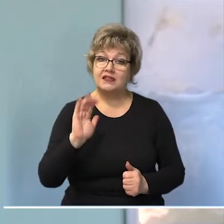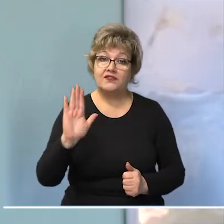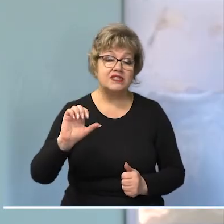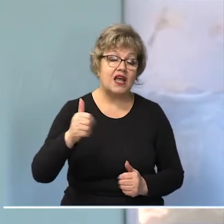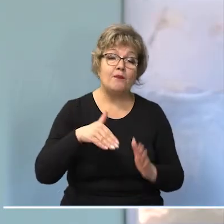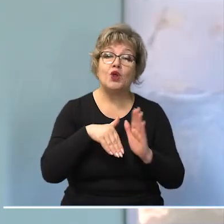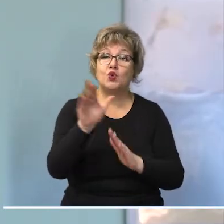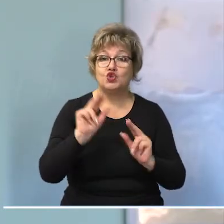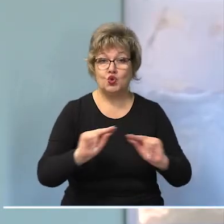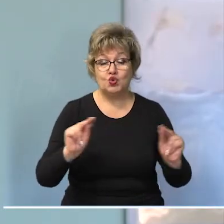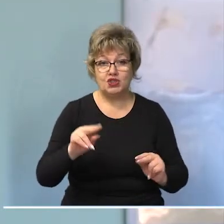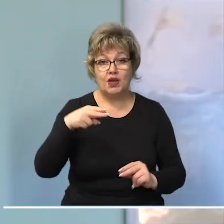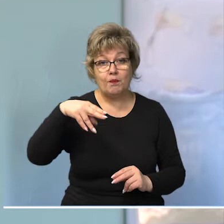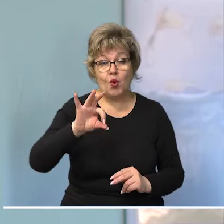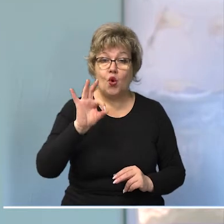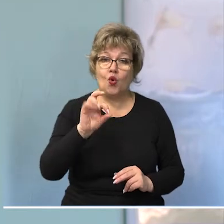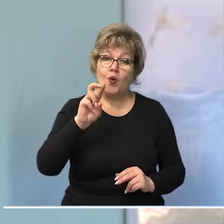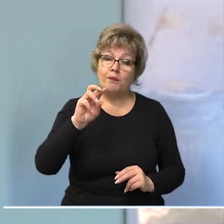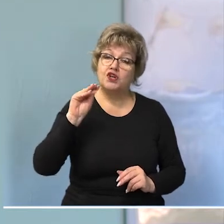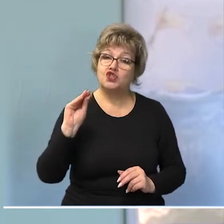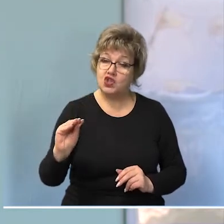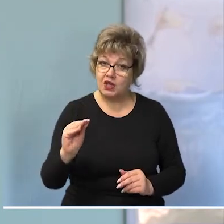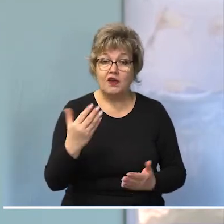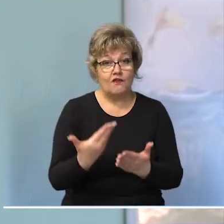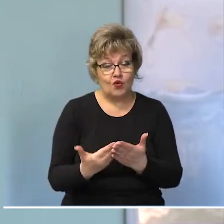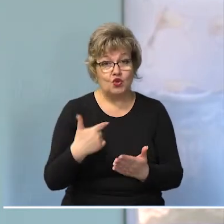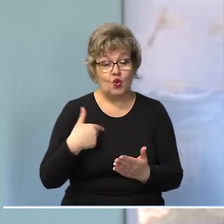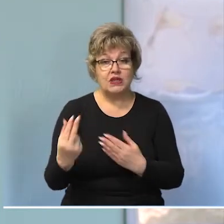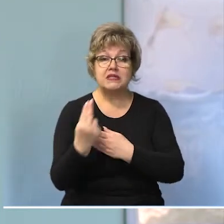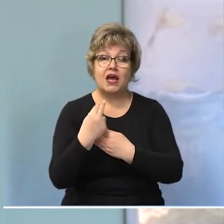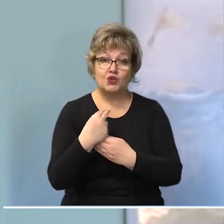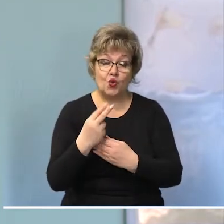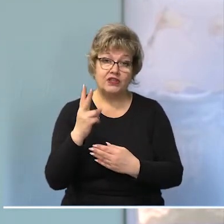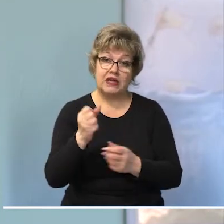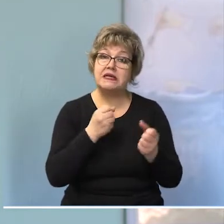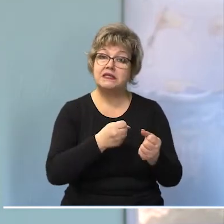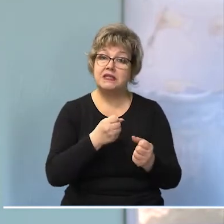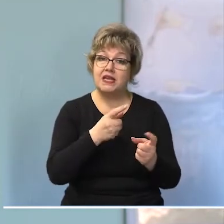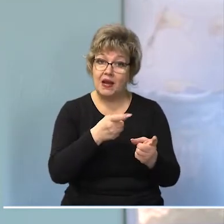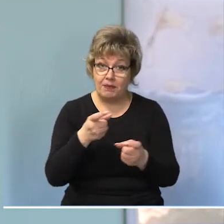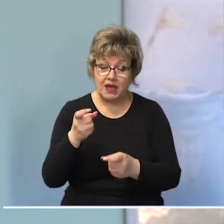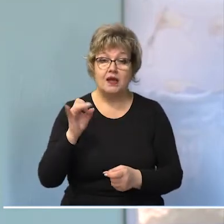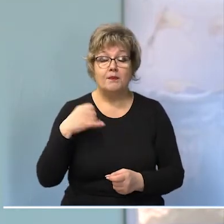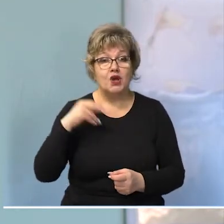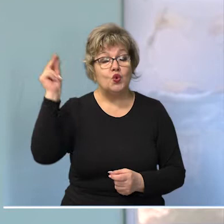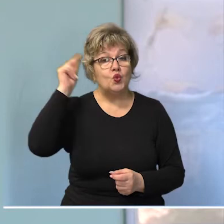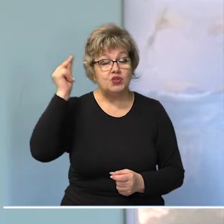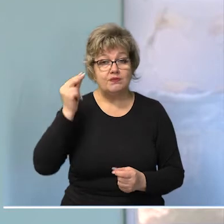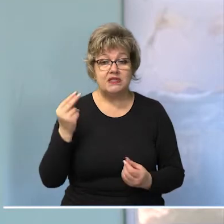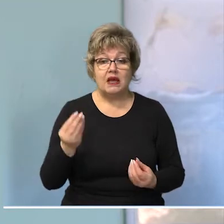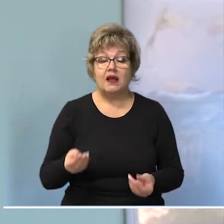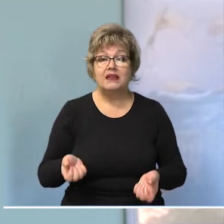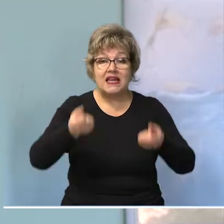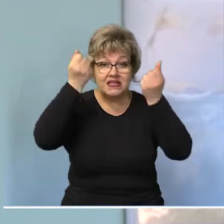Александр Викторович самый лучший учитель по ОБЖ. Вот, он нас готовит как по стрельбе, также мы